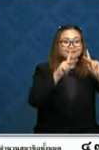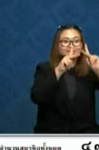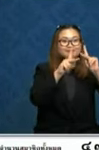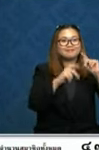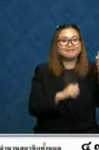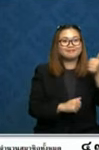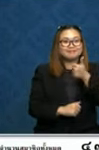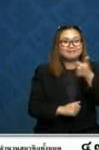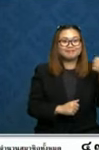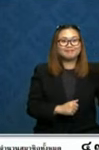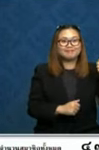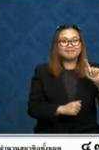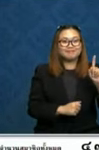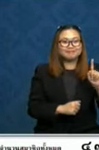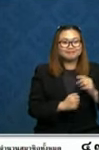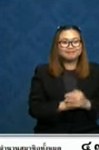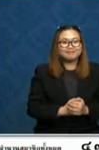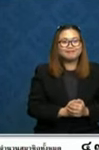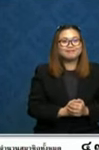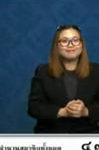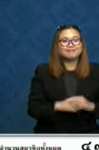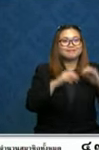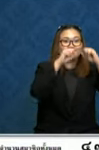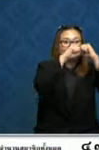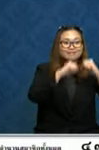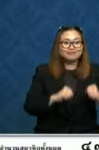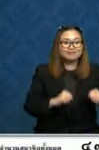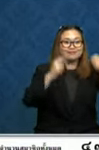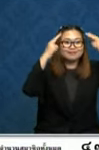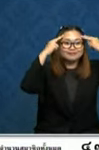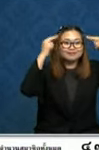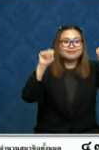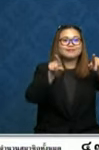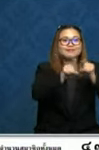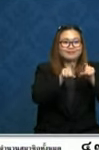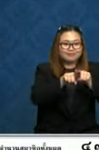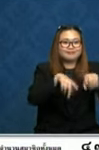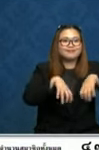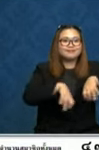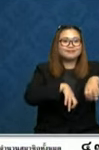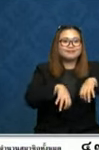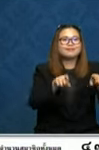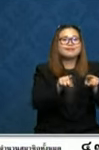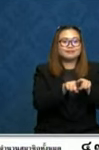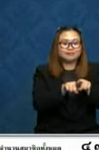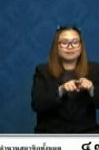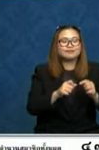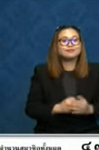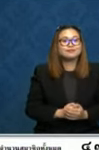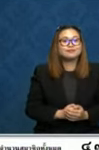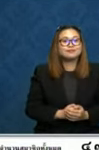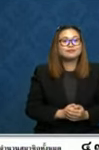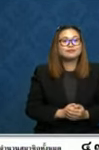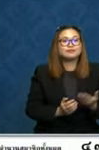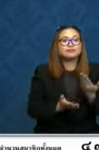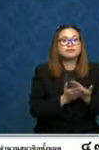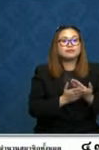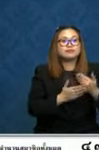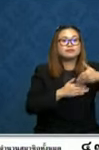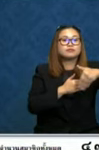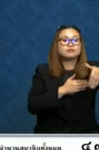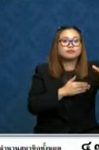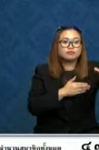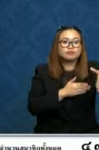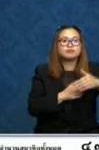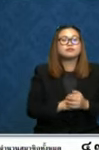ลน์อันเดียวจากสำนักนายกรัฐมนตรีที่เป็นระเบียบแบบเดียวกันแต่เงินนอกงบประมาณประเภท2เนี่ยคือเป็นรัฐอิสระที่กองทั